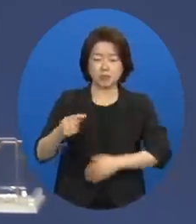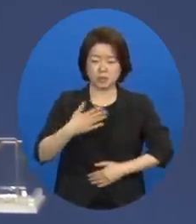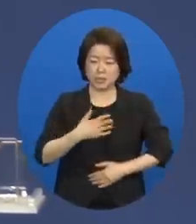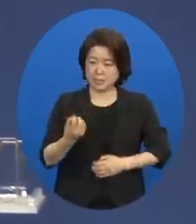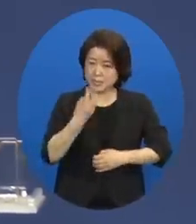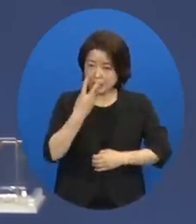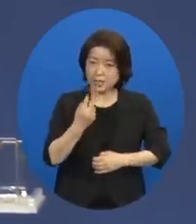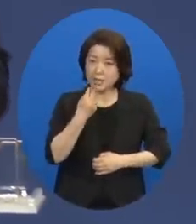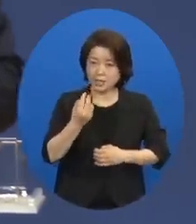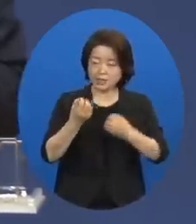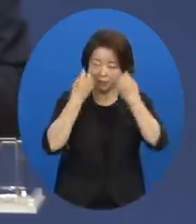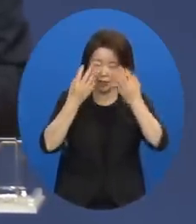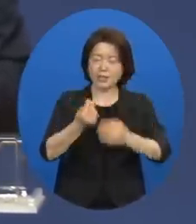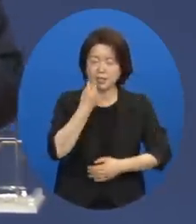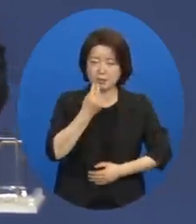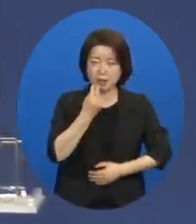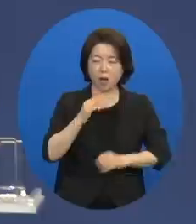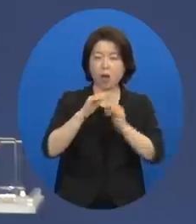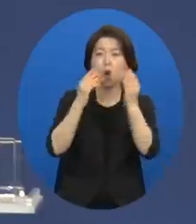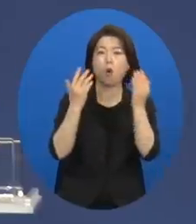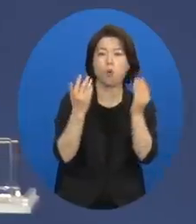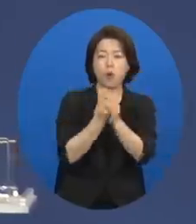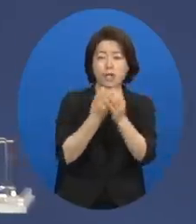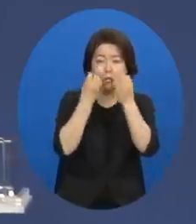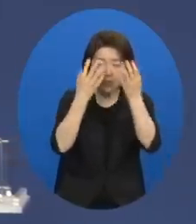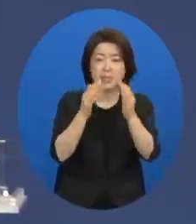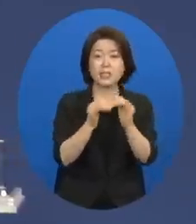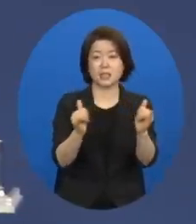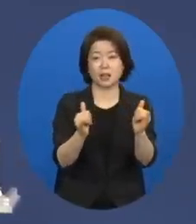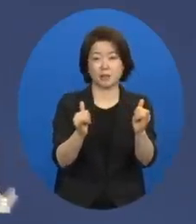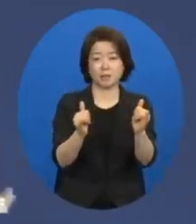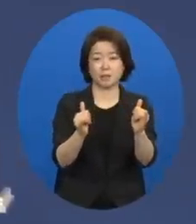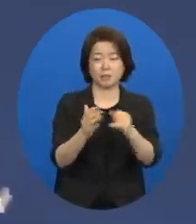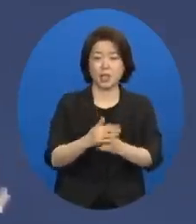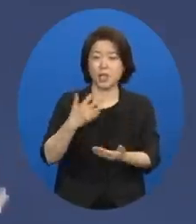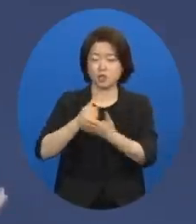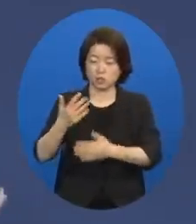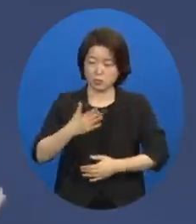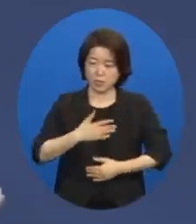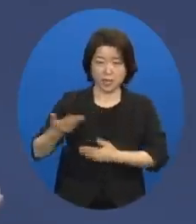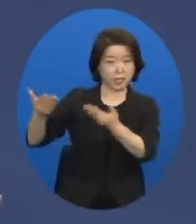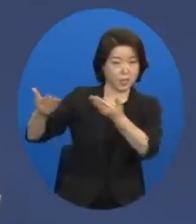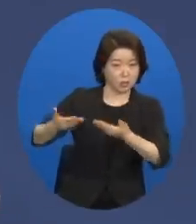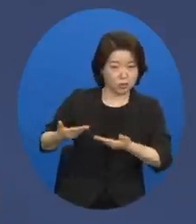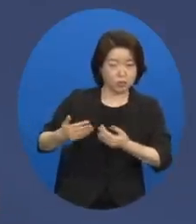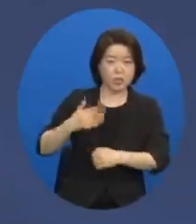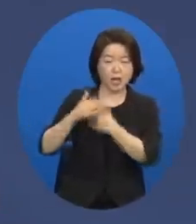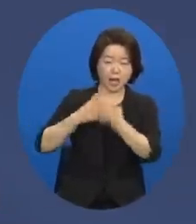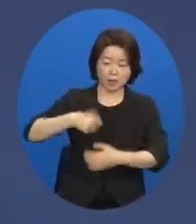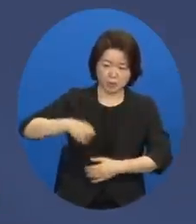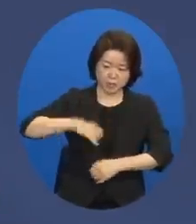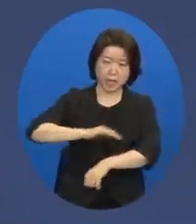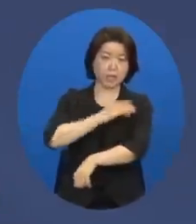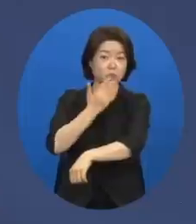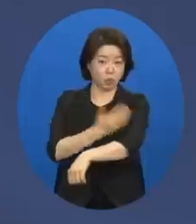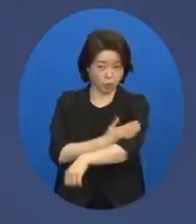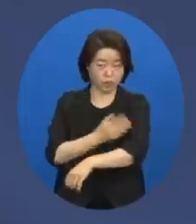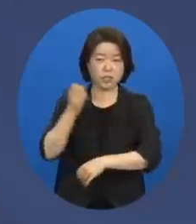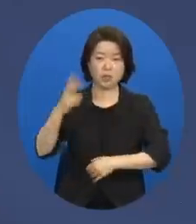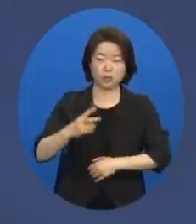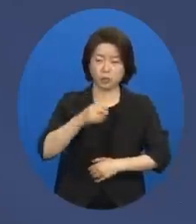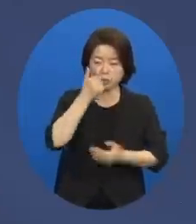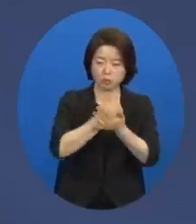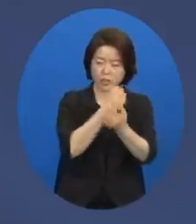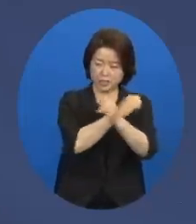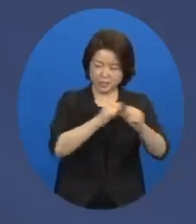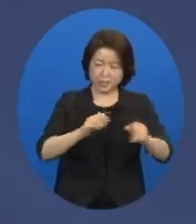생명 그리고 완전히 새 사람으로 주님께서 나에게 주시는 하나님의 자녀된 권세 그리고 죄사함